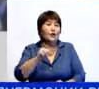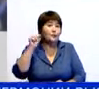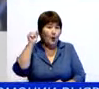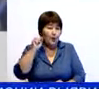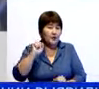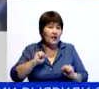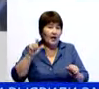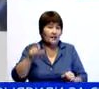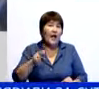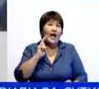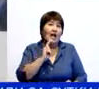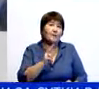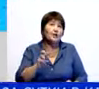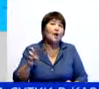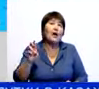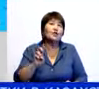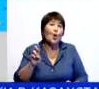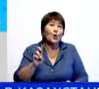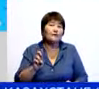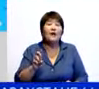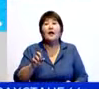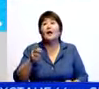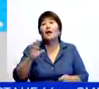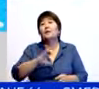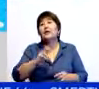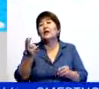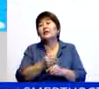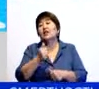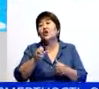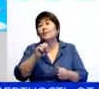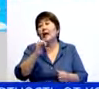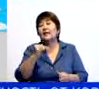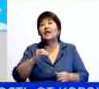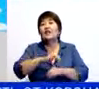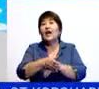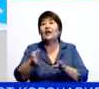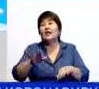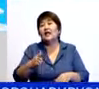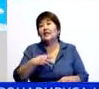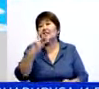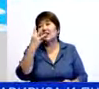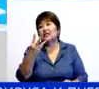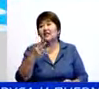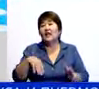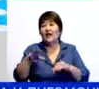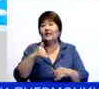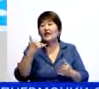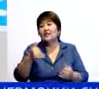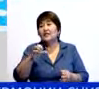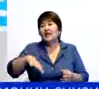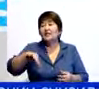узбекского спортсмена Камалетдина Бахтиорова. Без медалей на чемпионате Азии в Ташкенте остались наши триатлонисты.